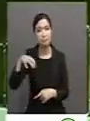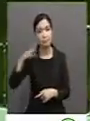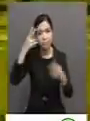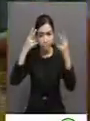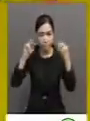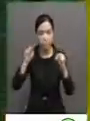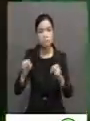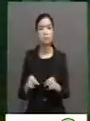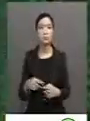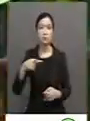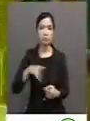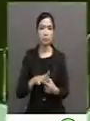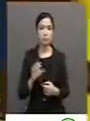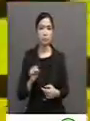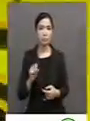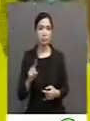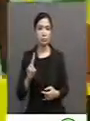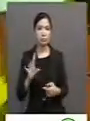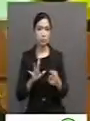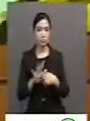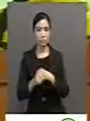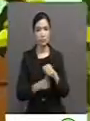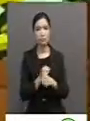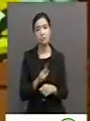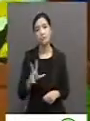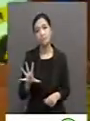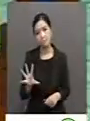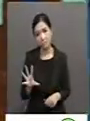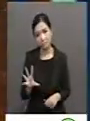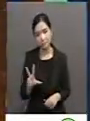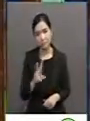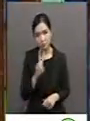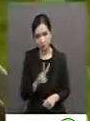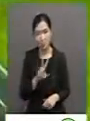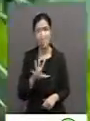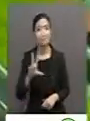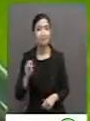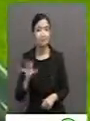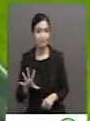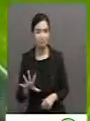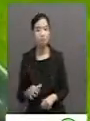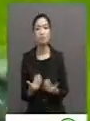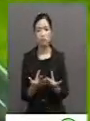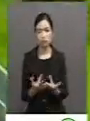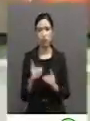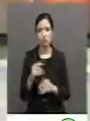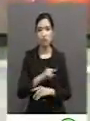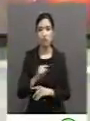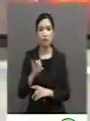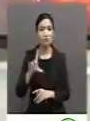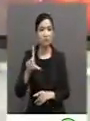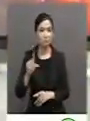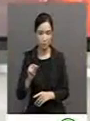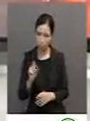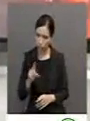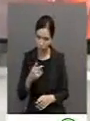รัฐมนตรีนะครับว่าด้วยการพัสดุปีพ.ศ2535นะครับก็ถือว่าอีกแค่ 120วันนะครับก็ถือว่าเป็น